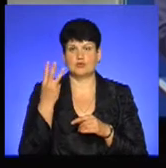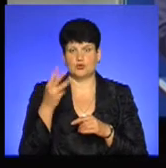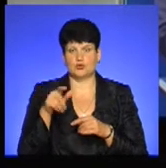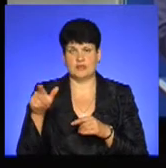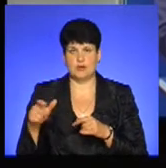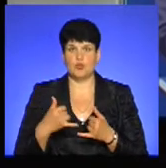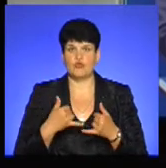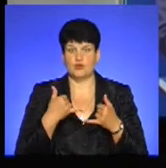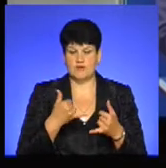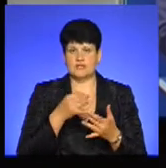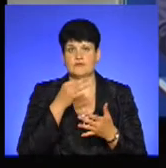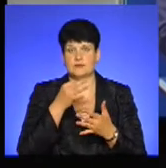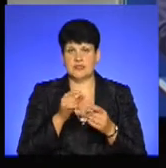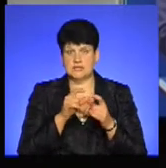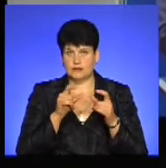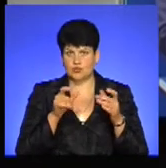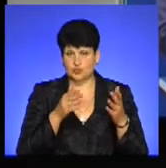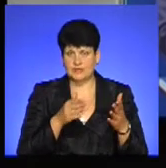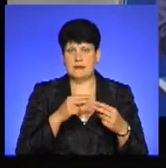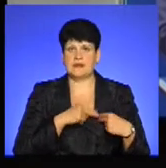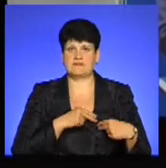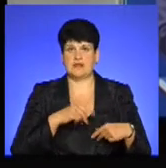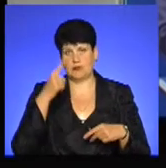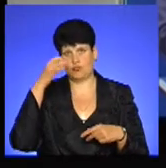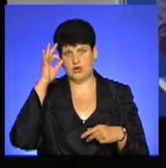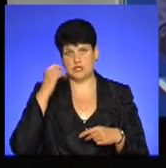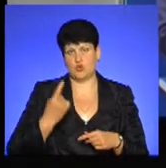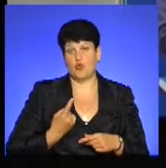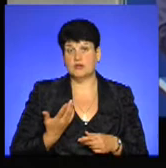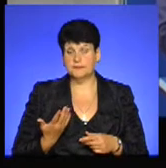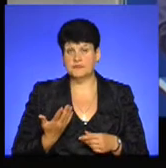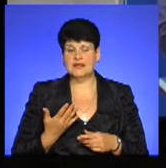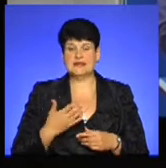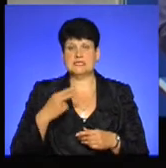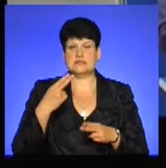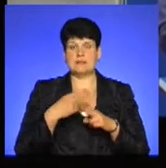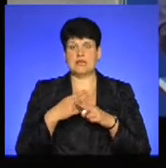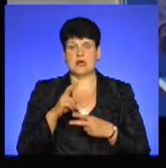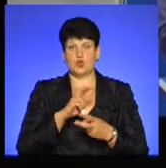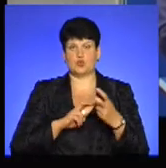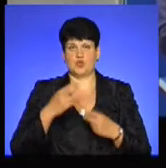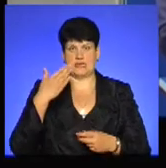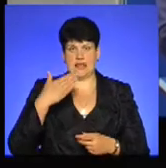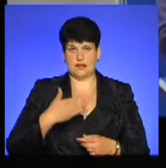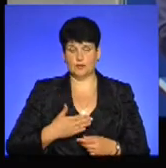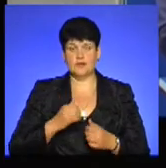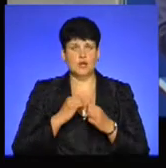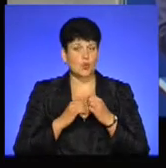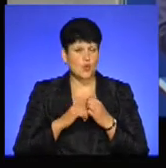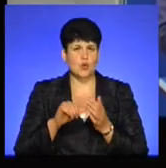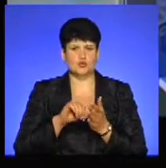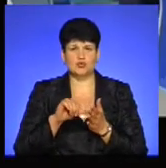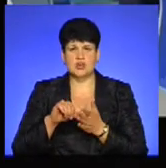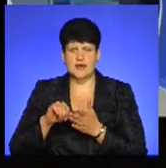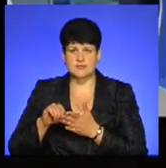особа, відповідальність за пункт тестування і працівник поліції охорони з приладом металодетектором. І кожного учасника тестування